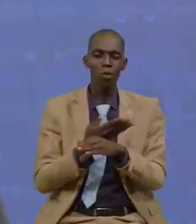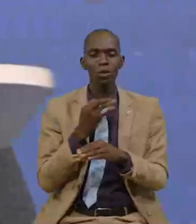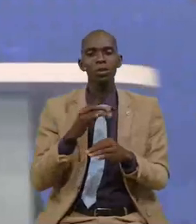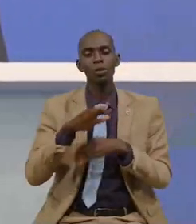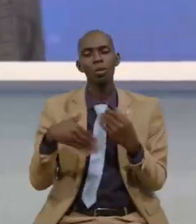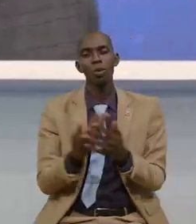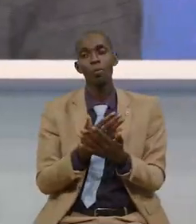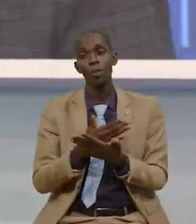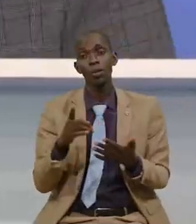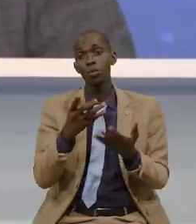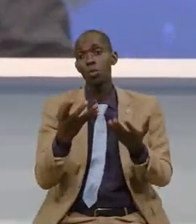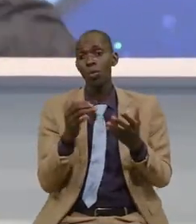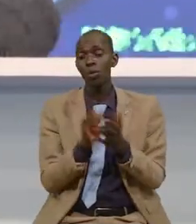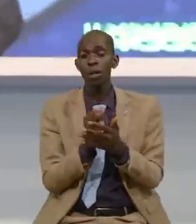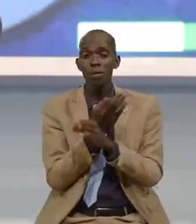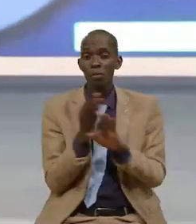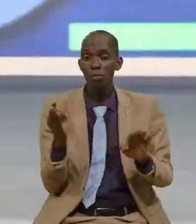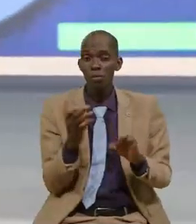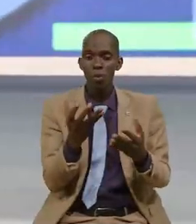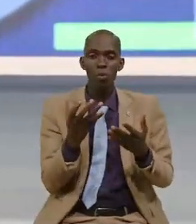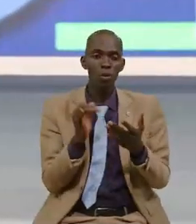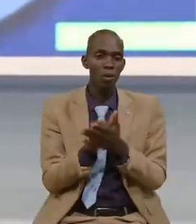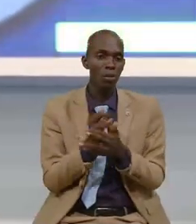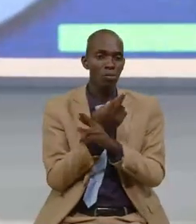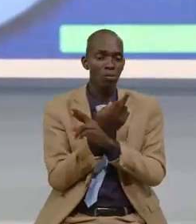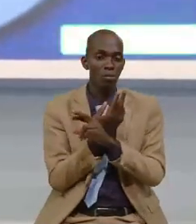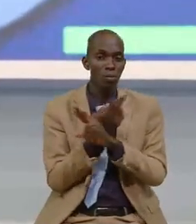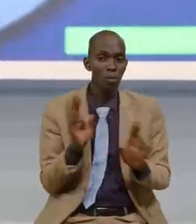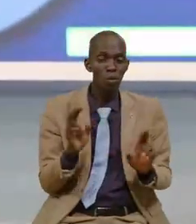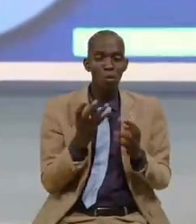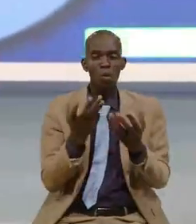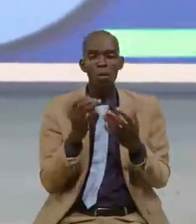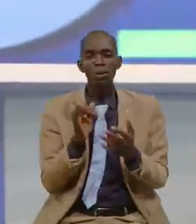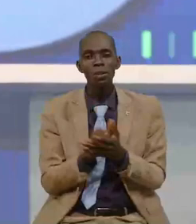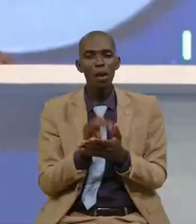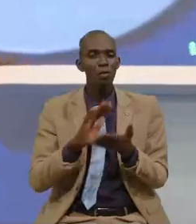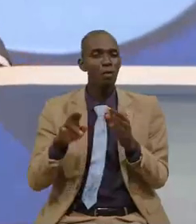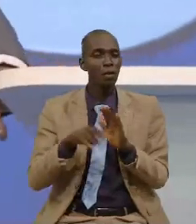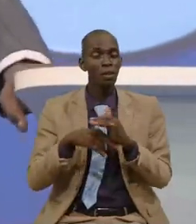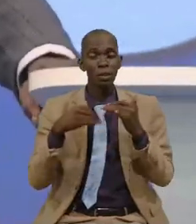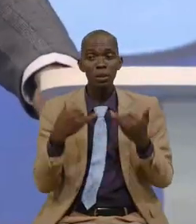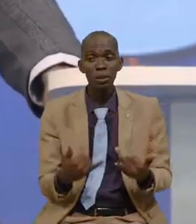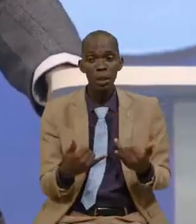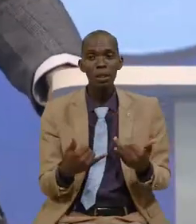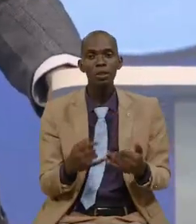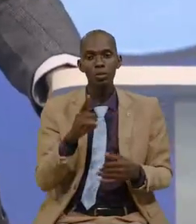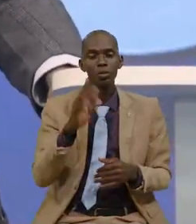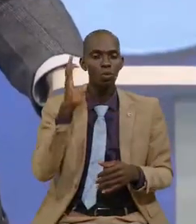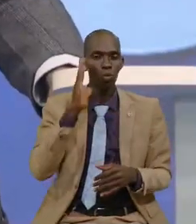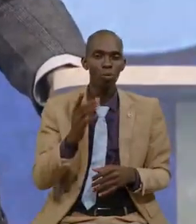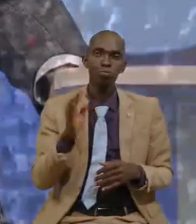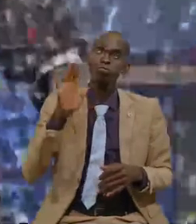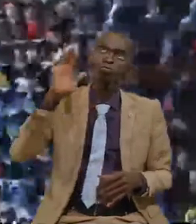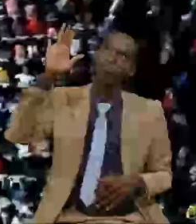Et vous allez vouloir avoir cette libération, cette rédemption, ce pardon maintenant, où que vous